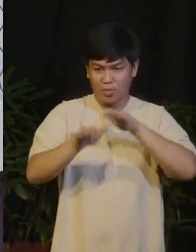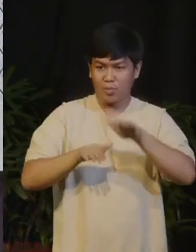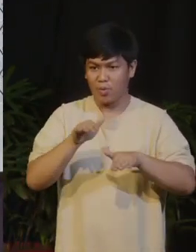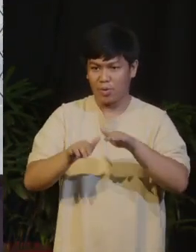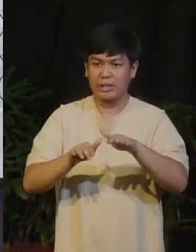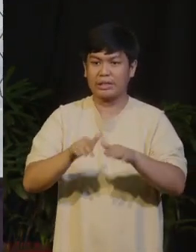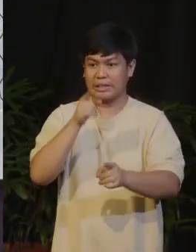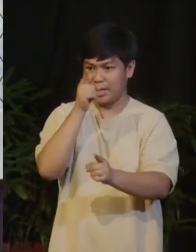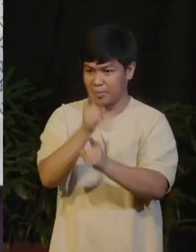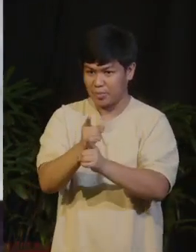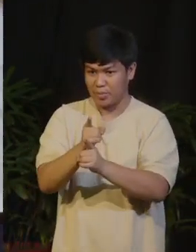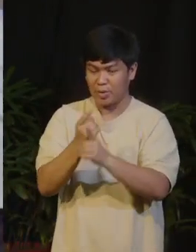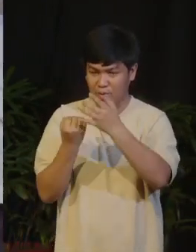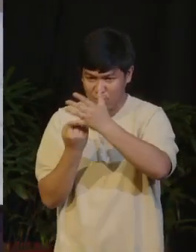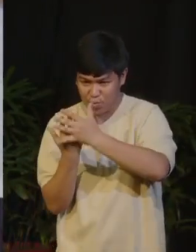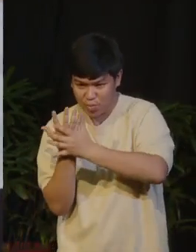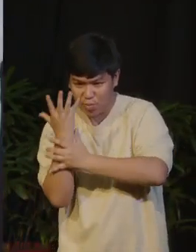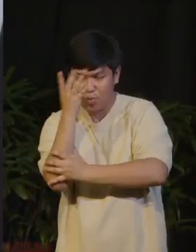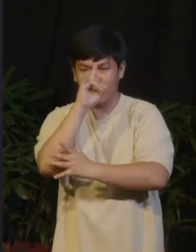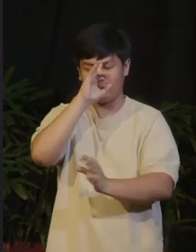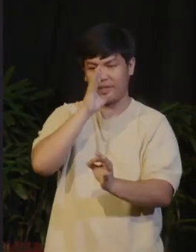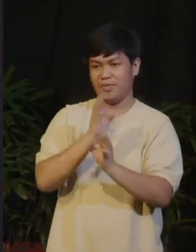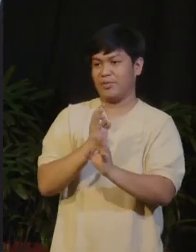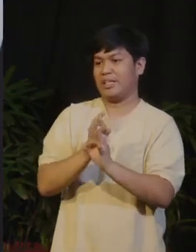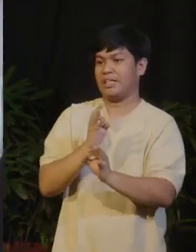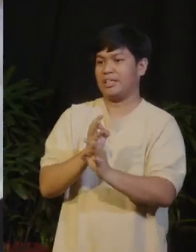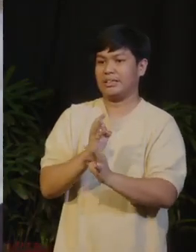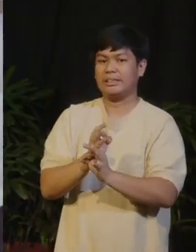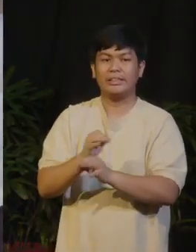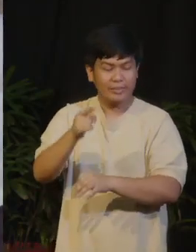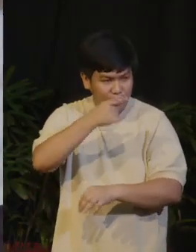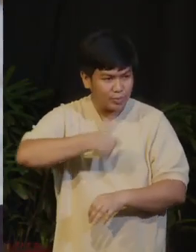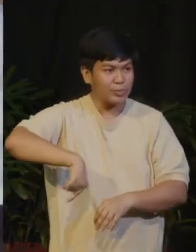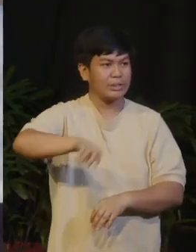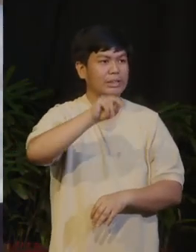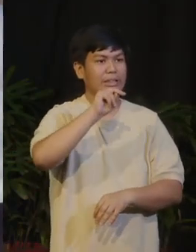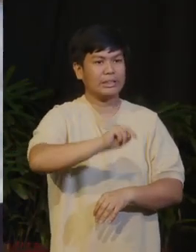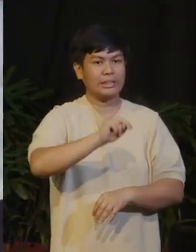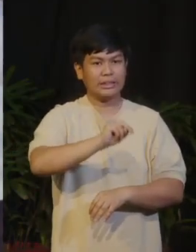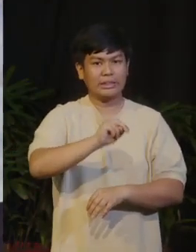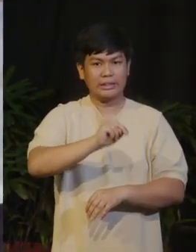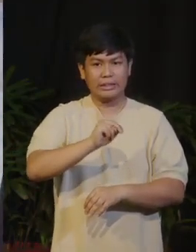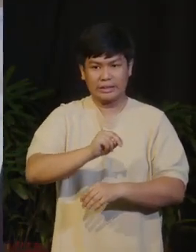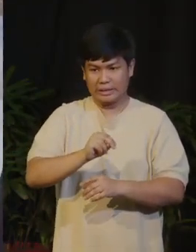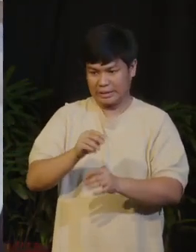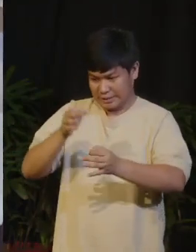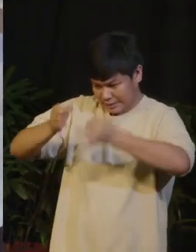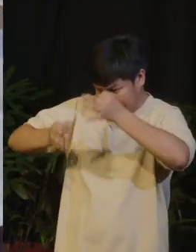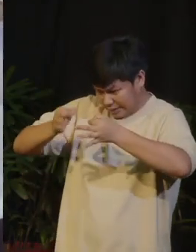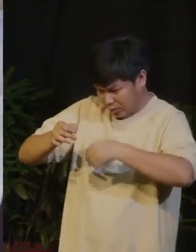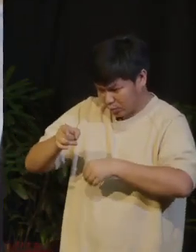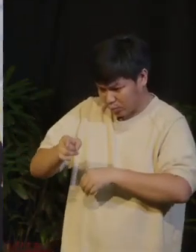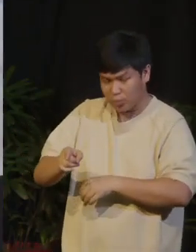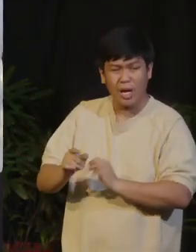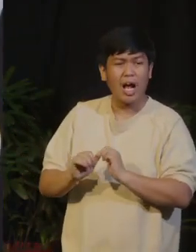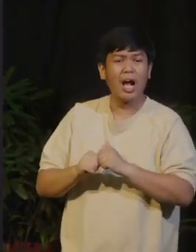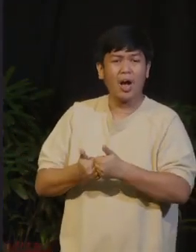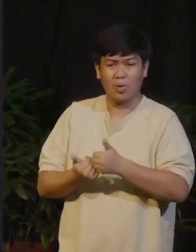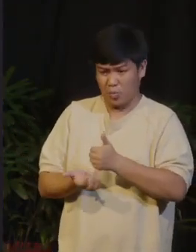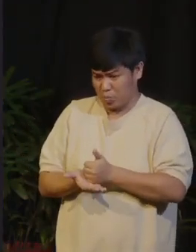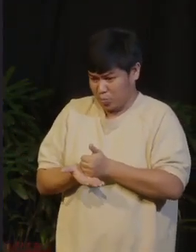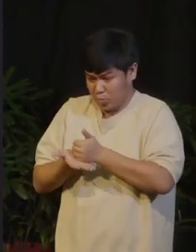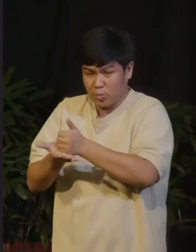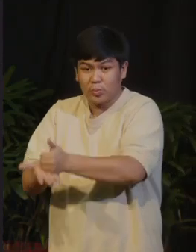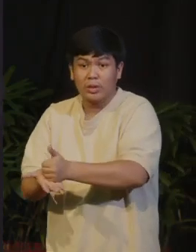ng tama at lumago sa kanilang pananampalataya, kailangan nating humusga. Hindi natin sila matutulungan kung